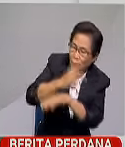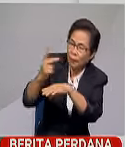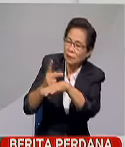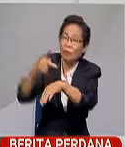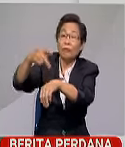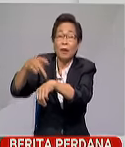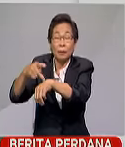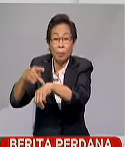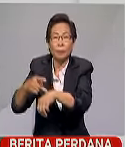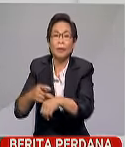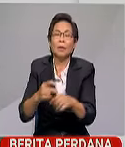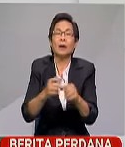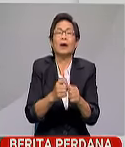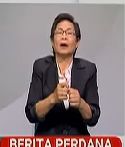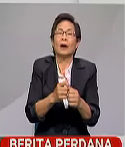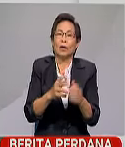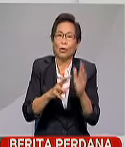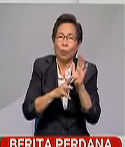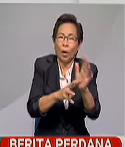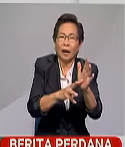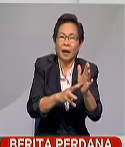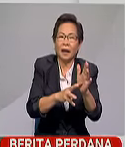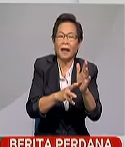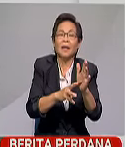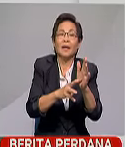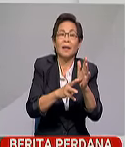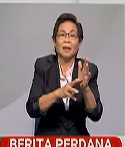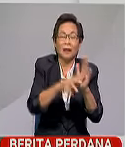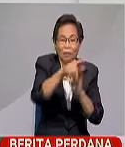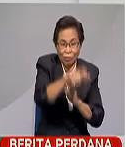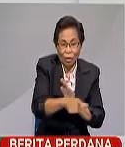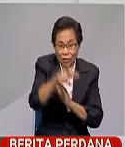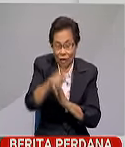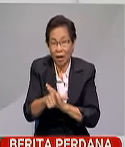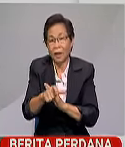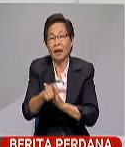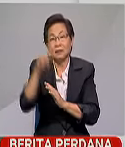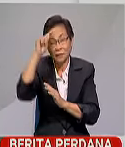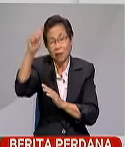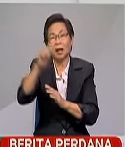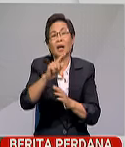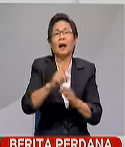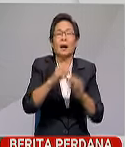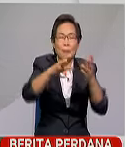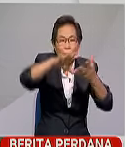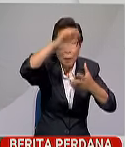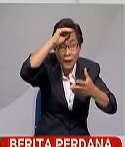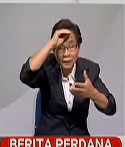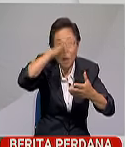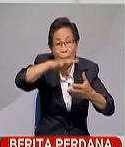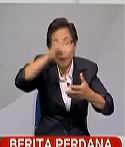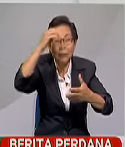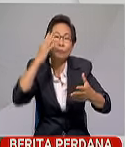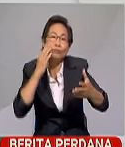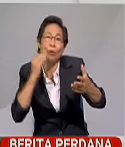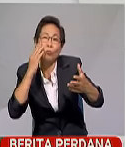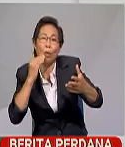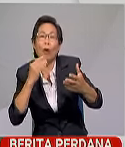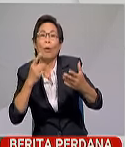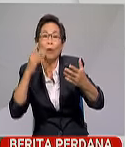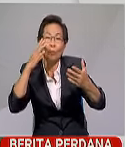itu. Dibarisi sepenuhnya anak jati negeri itu, mereka akan berguru selama seminggu bagi menimba pengalaman berprestasi